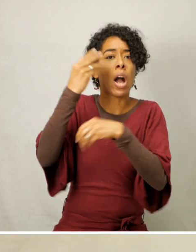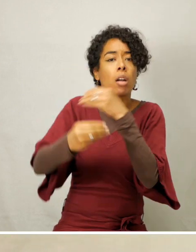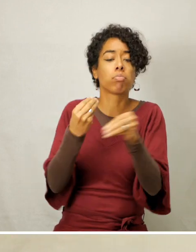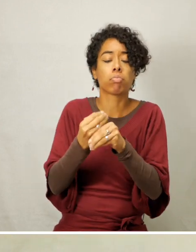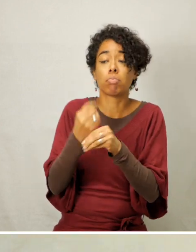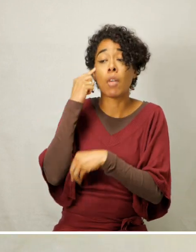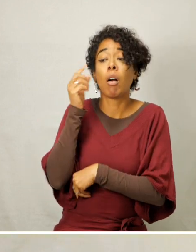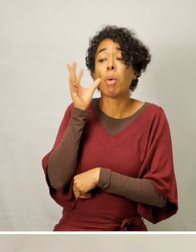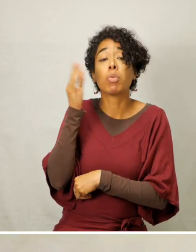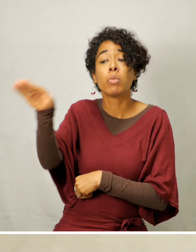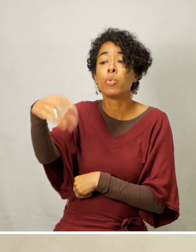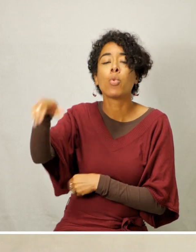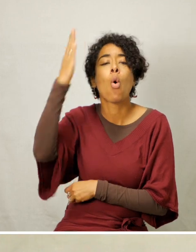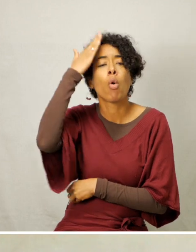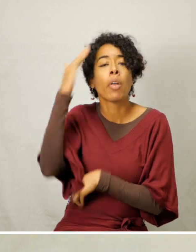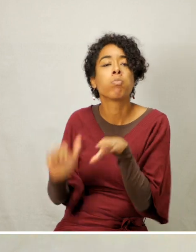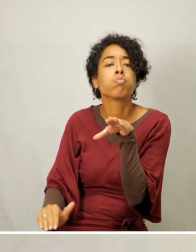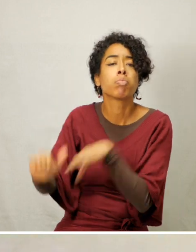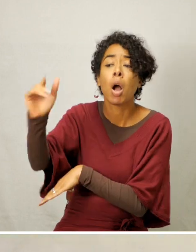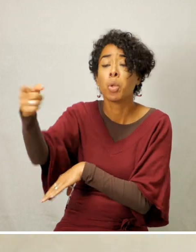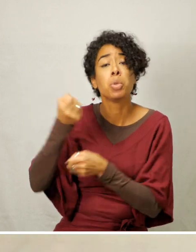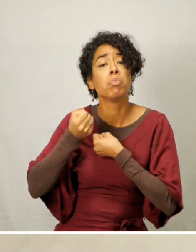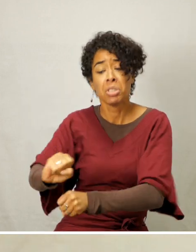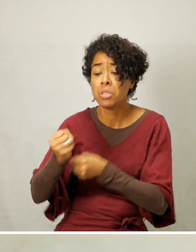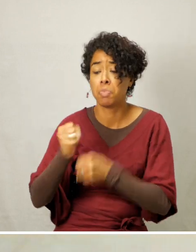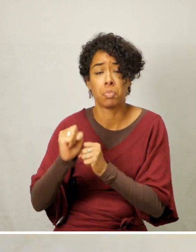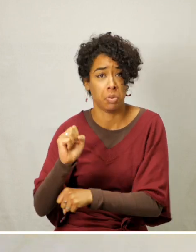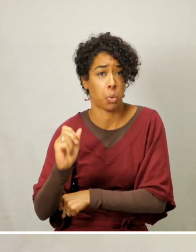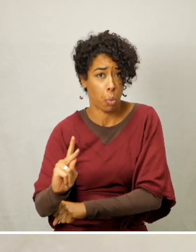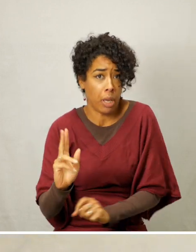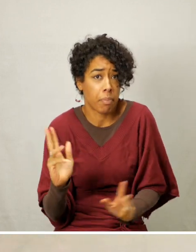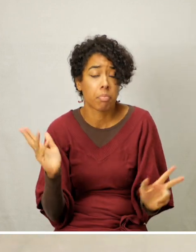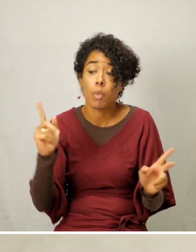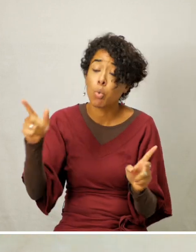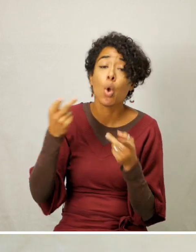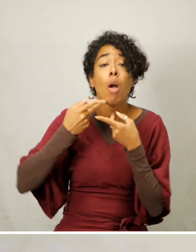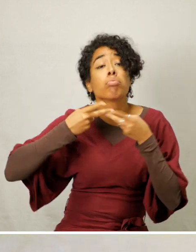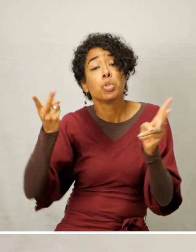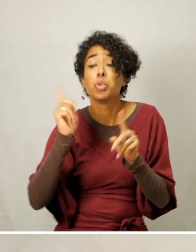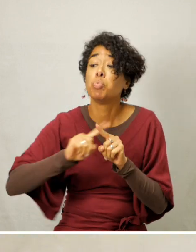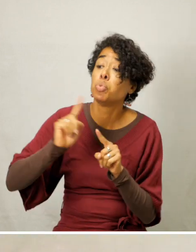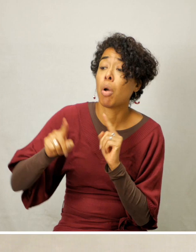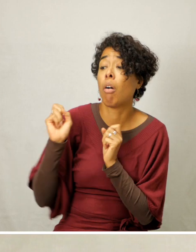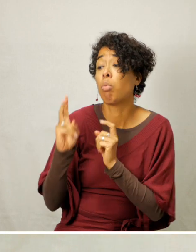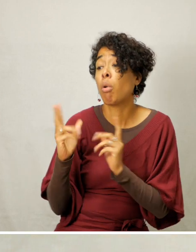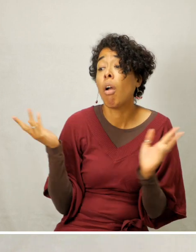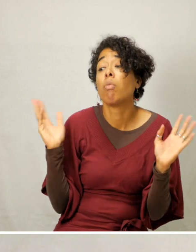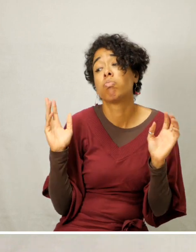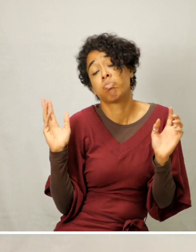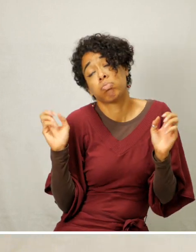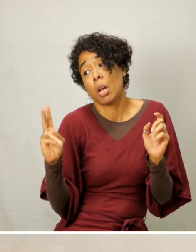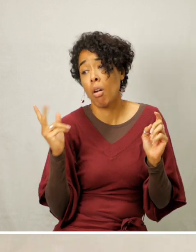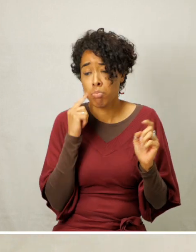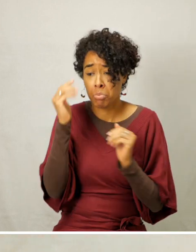de la maison, ils l'ont vu comme un travailleur, un charpentier, ils l'ont vu comme celui qui annonçait des choses un peu particulières, bizarres à sa génération.